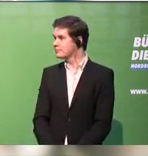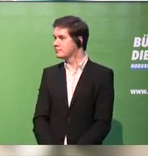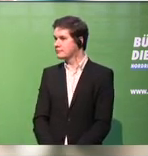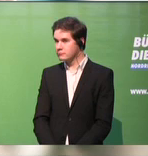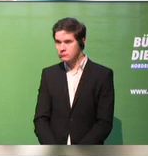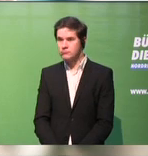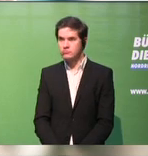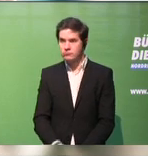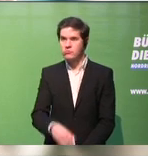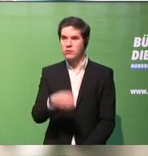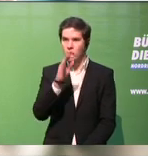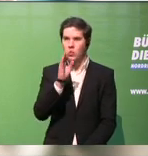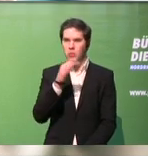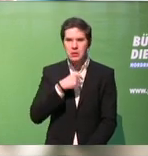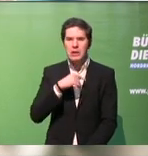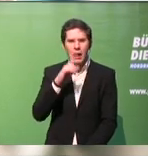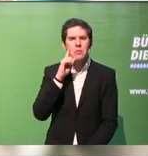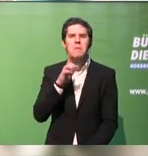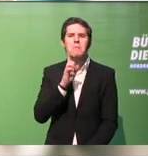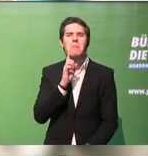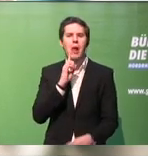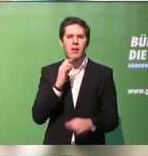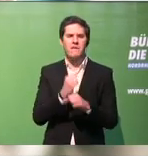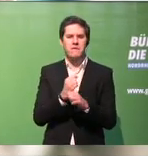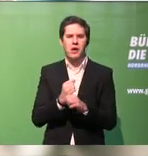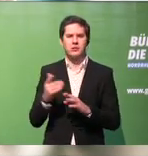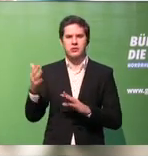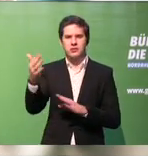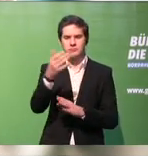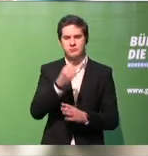Ich glaube, wir haben es gleich.